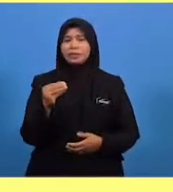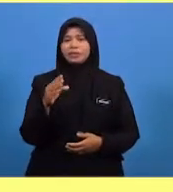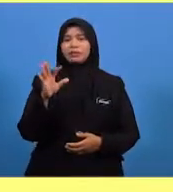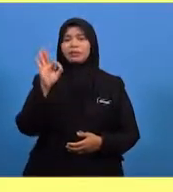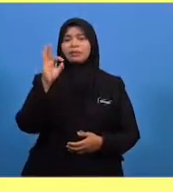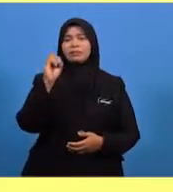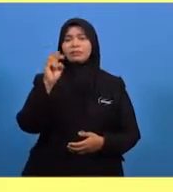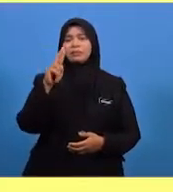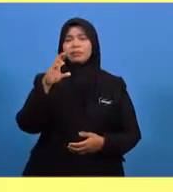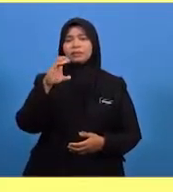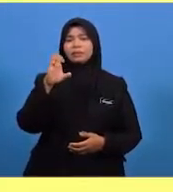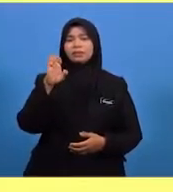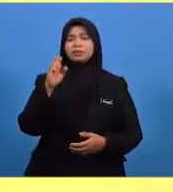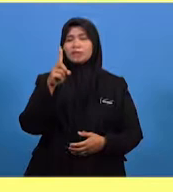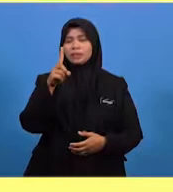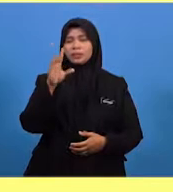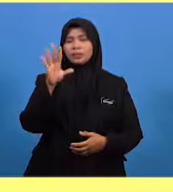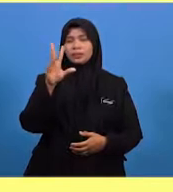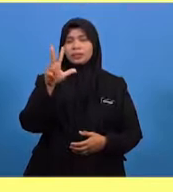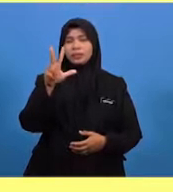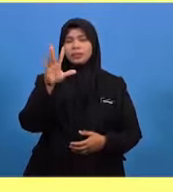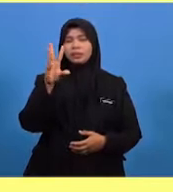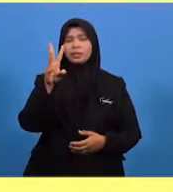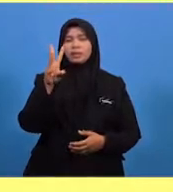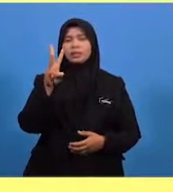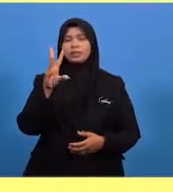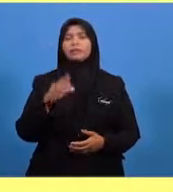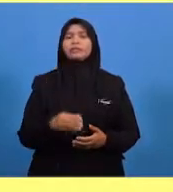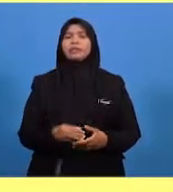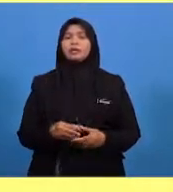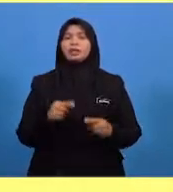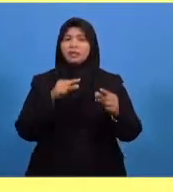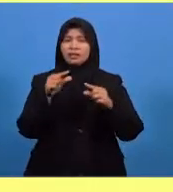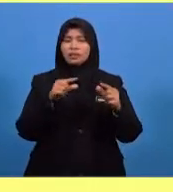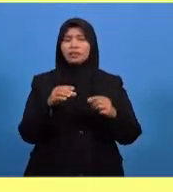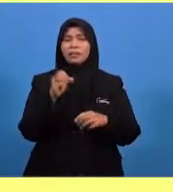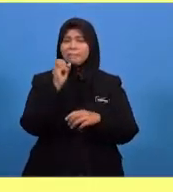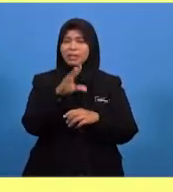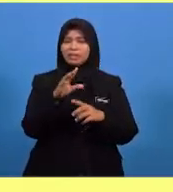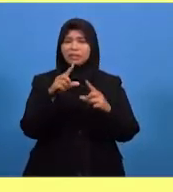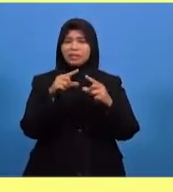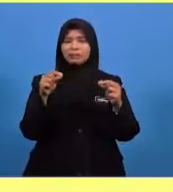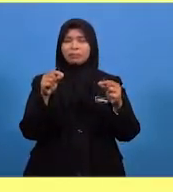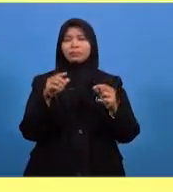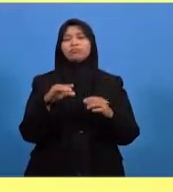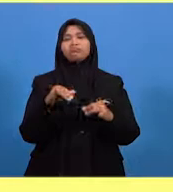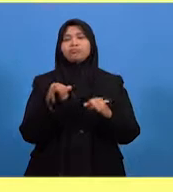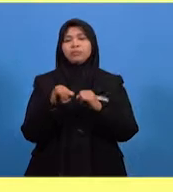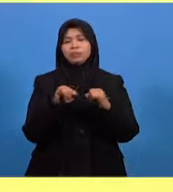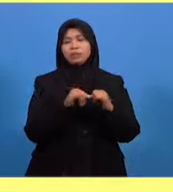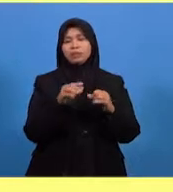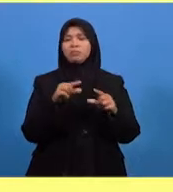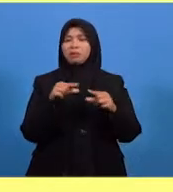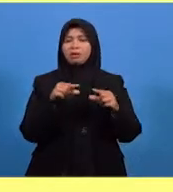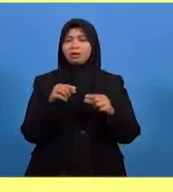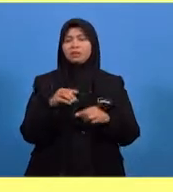136 kegiatan N70 turut digerakkan secara individu seperti